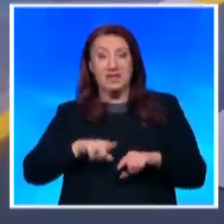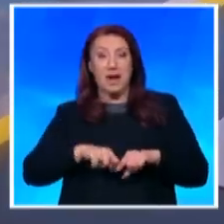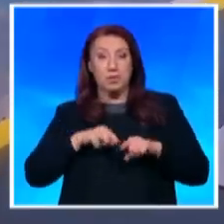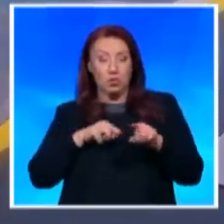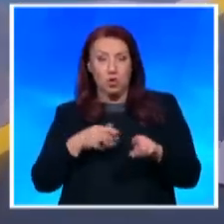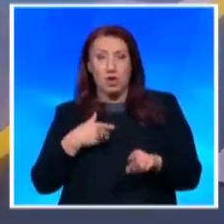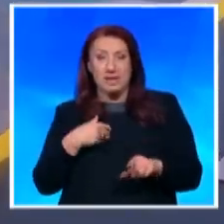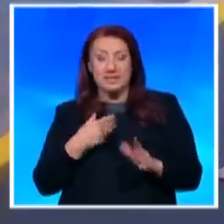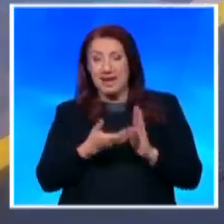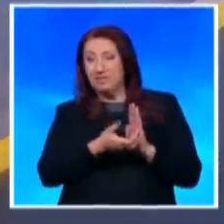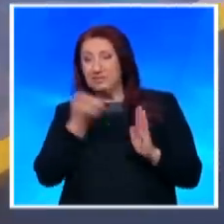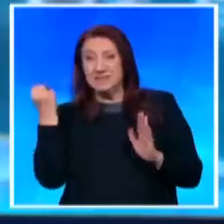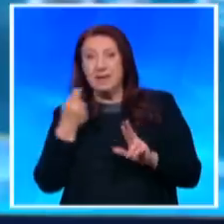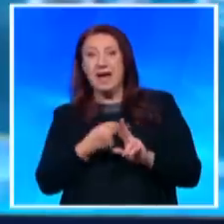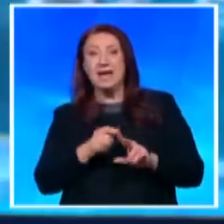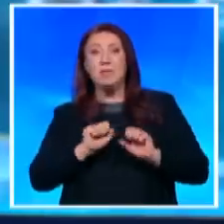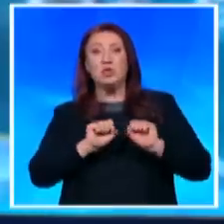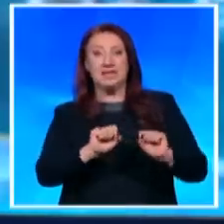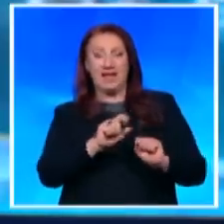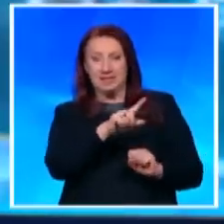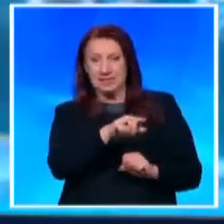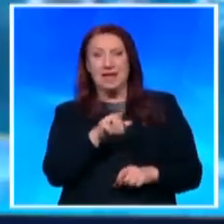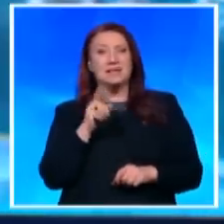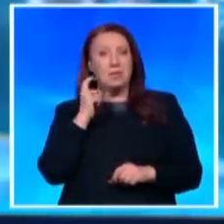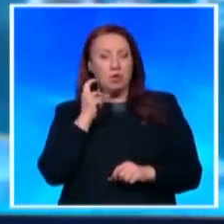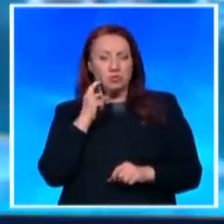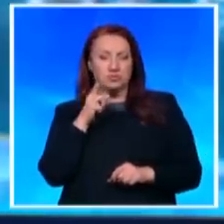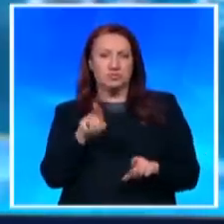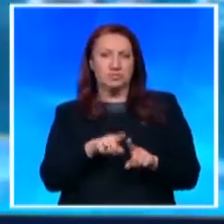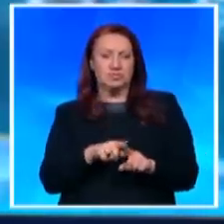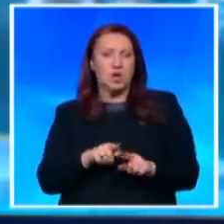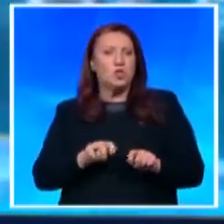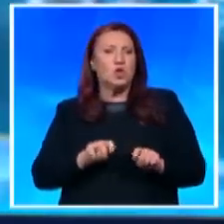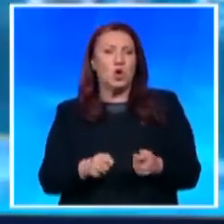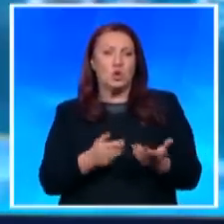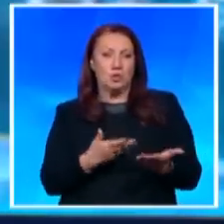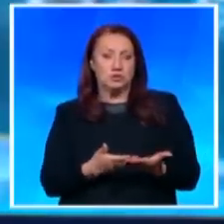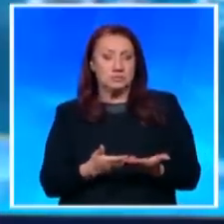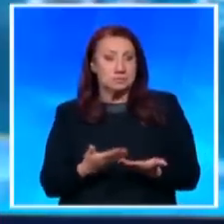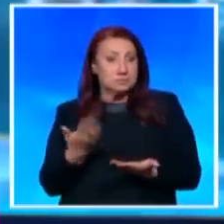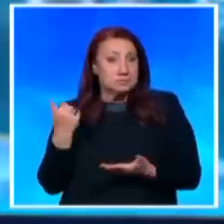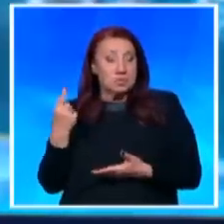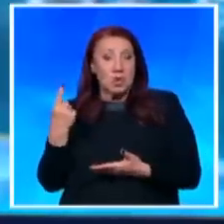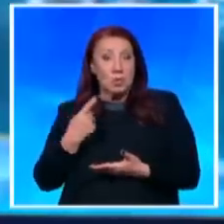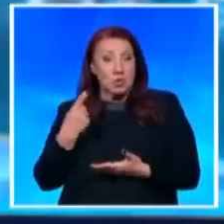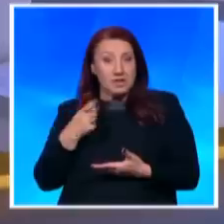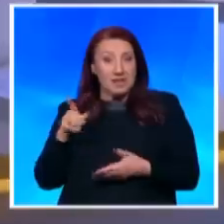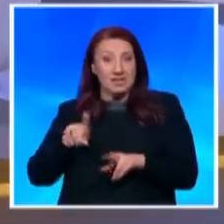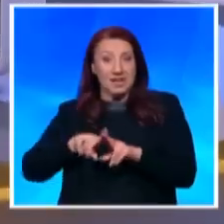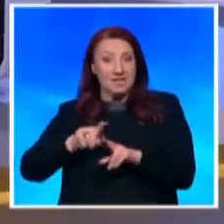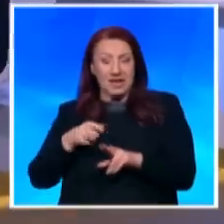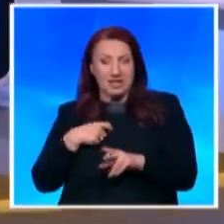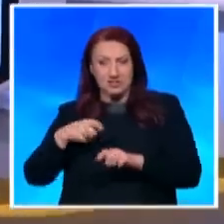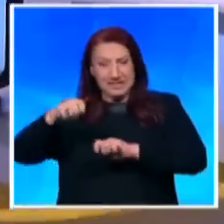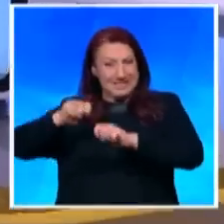Дончев тази събота по BTV. Скъса ли в понеделник Иван Гешев заедно с оставката си и първия мандат?